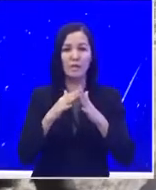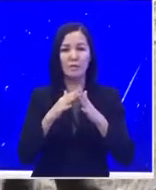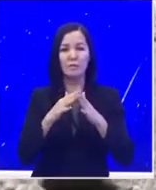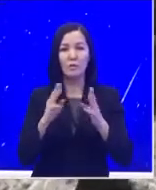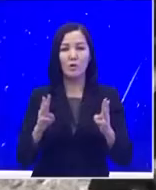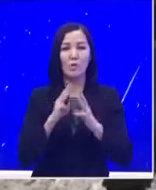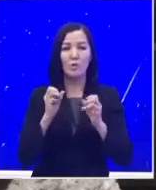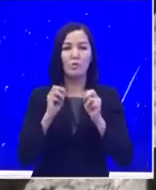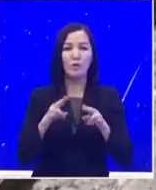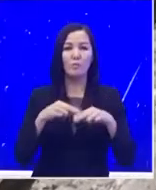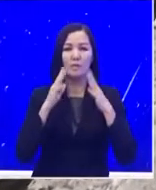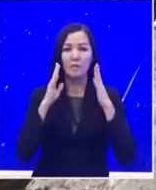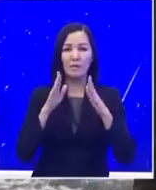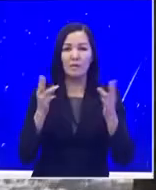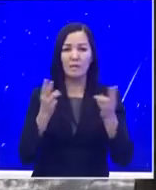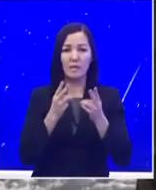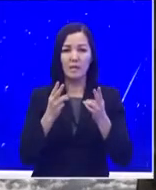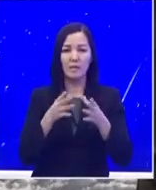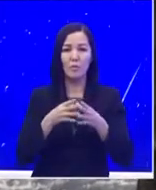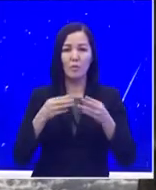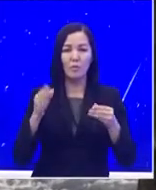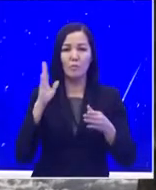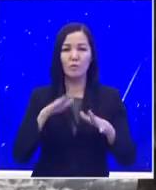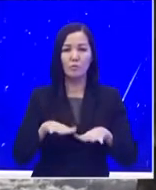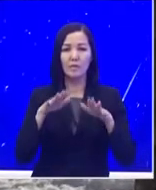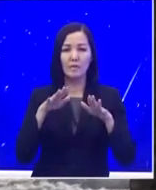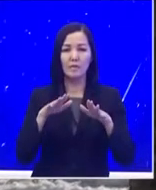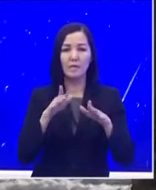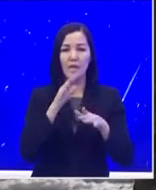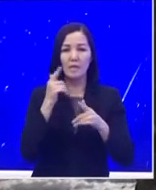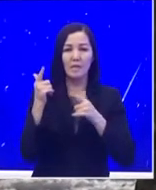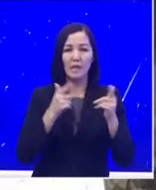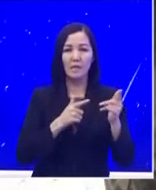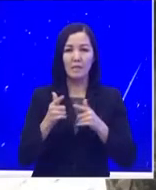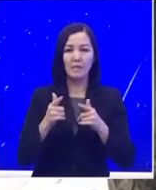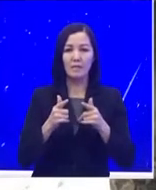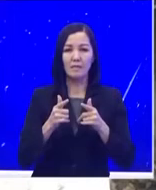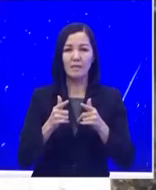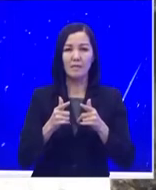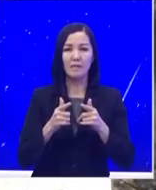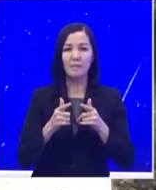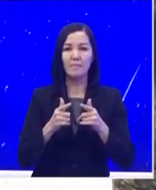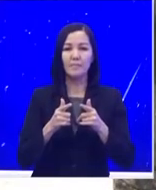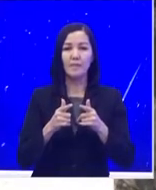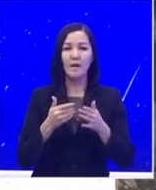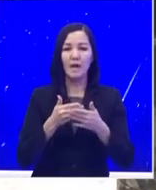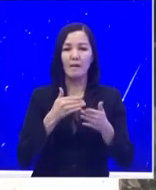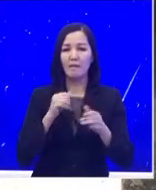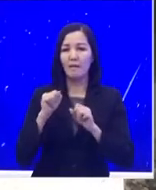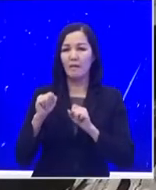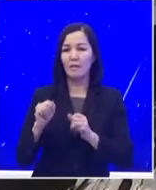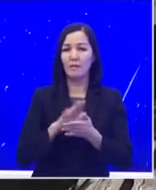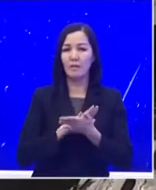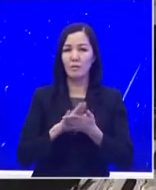кезінде өрт қауіпсіздік талаптарын қатаң сақтау және көктемгі су тасқыны кезеңіне дайындалып, арық жүйелері